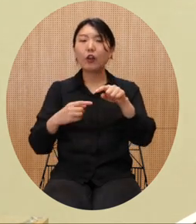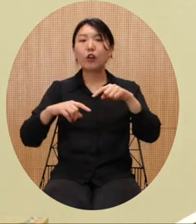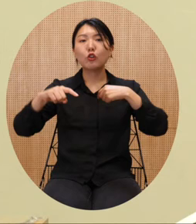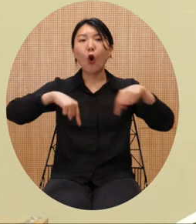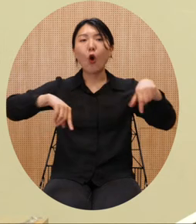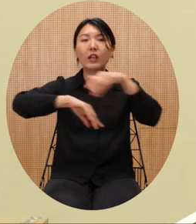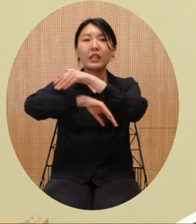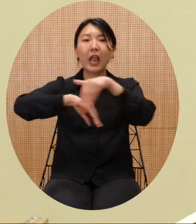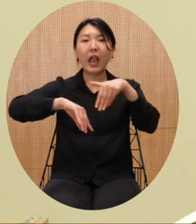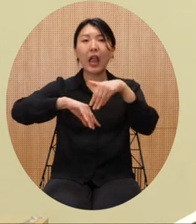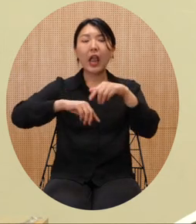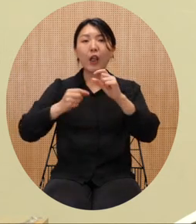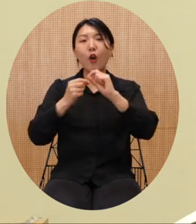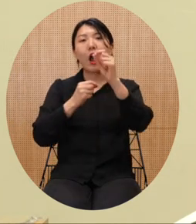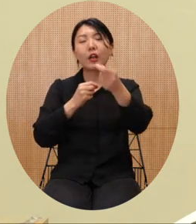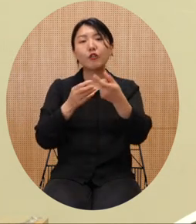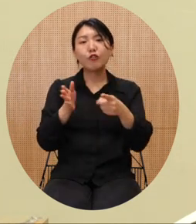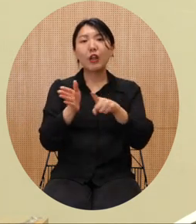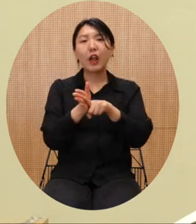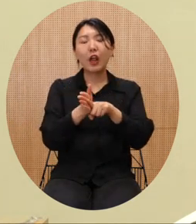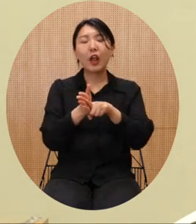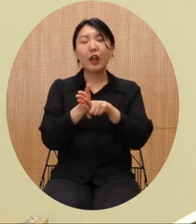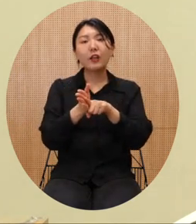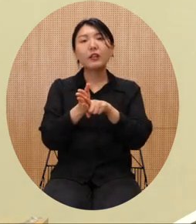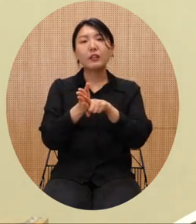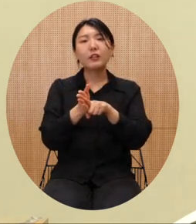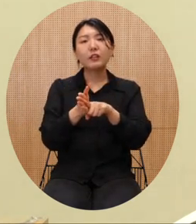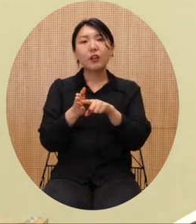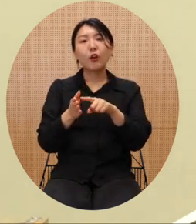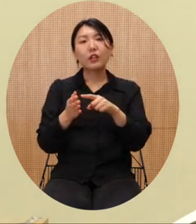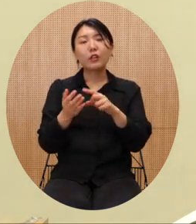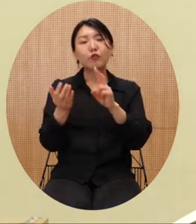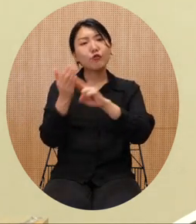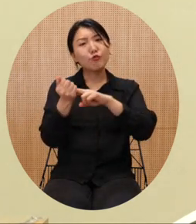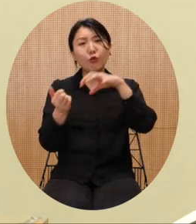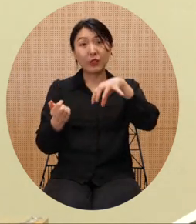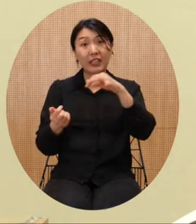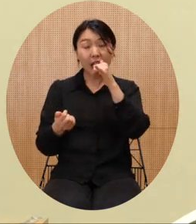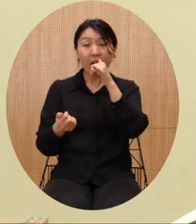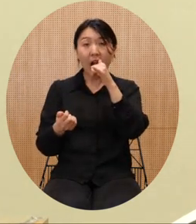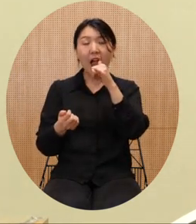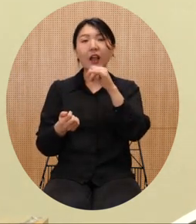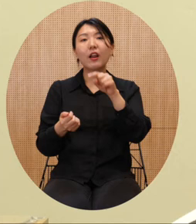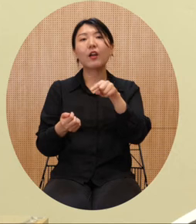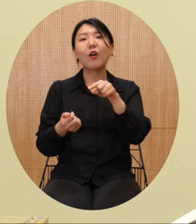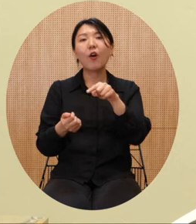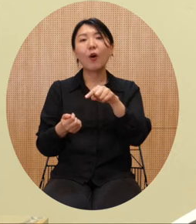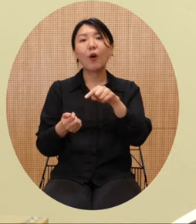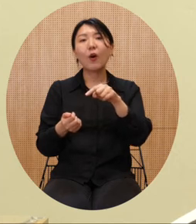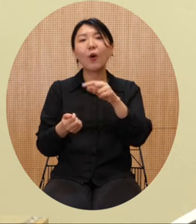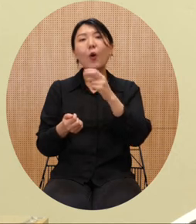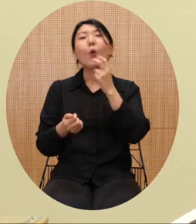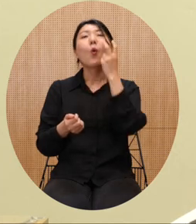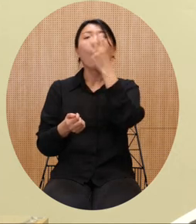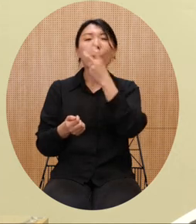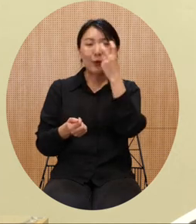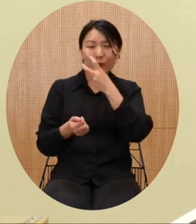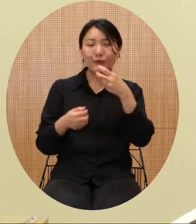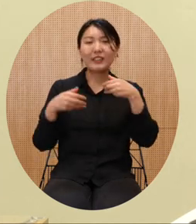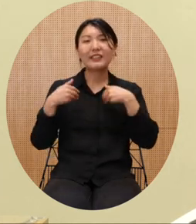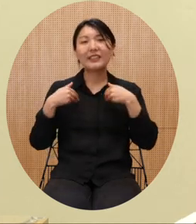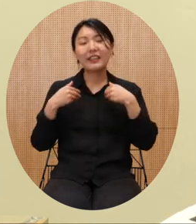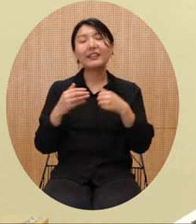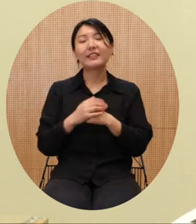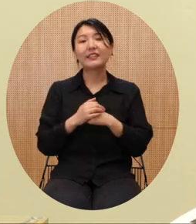정책이 영속성을 가지기 위해서는 뭐가 문제가 있는가, 어디에 사각지대가 있는가 라는 것을 좀 두루두루 검토할 필요는